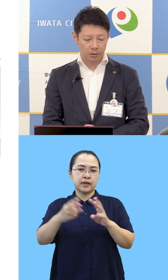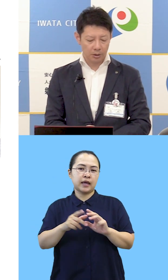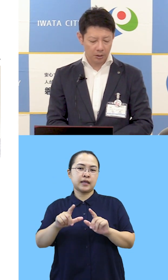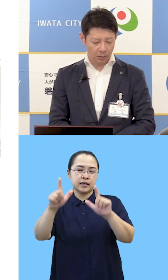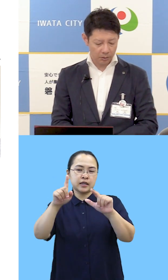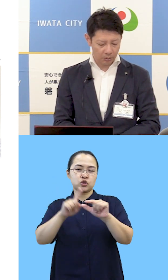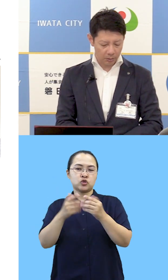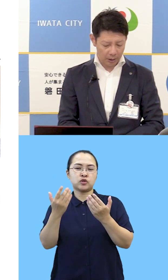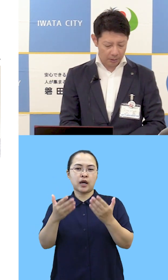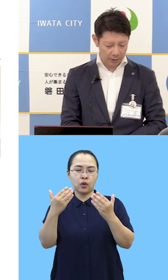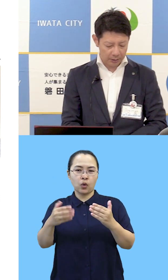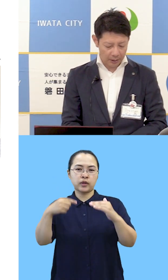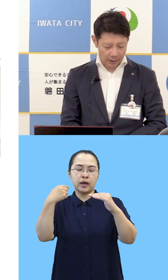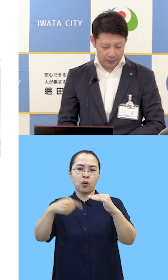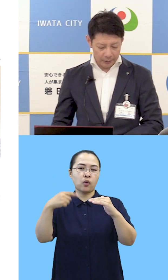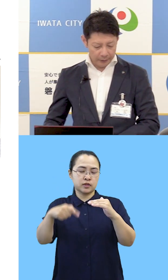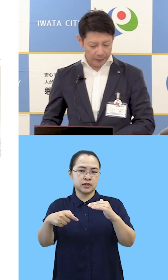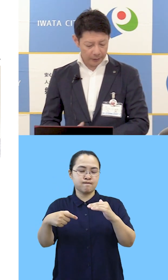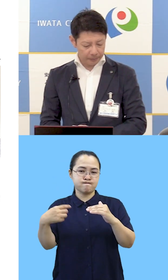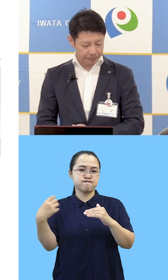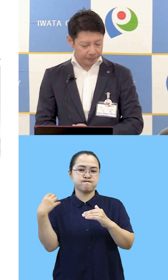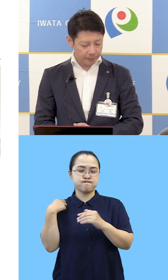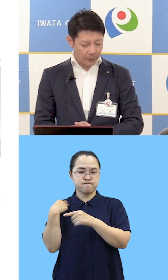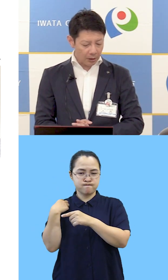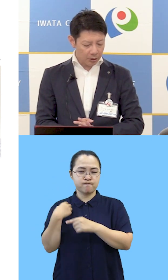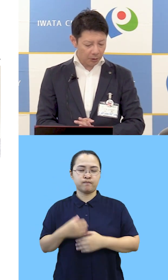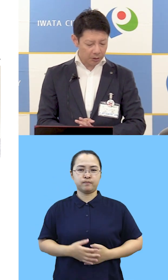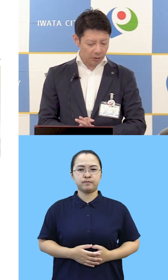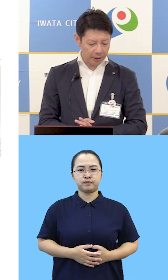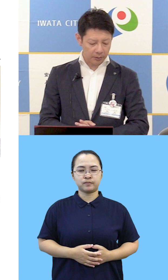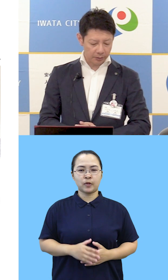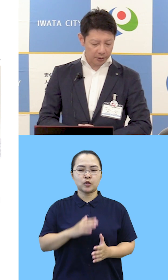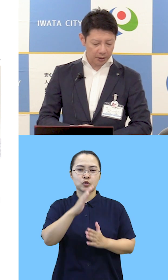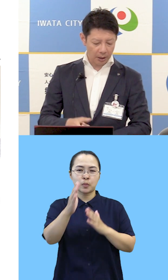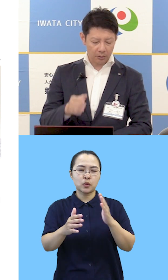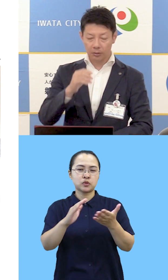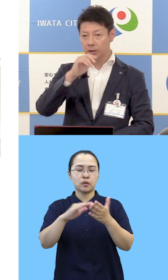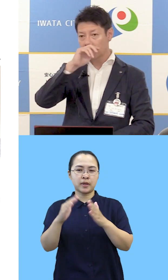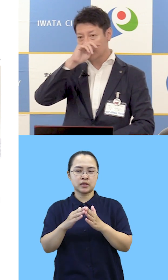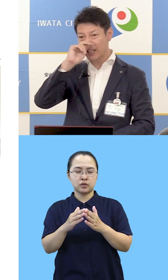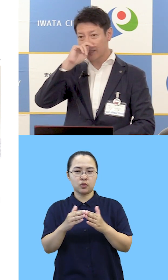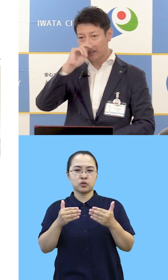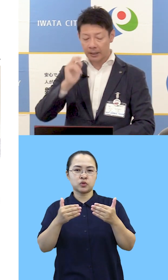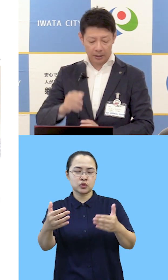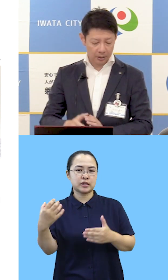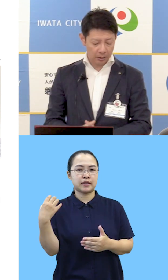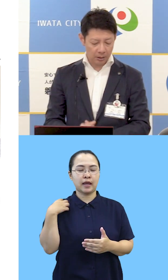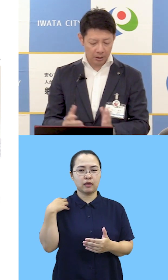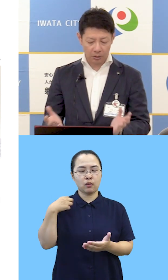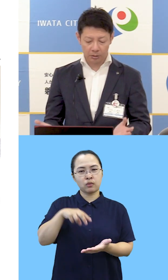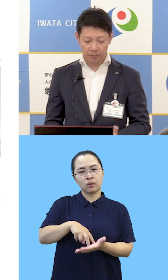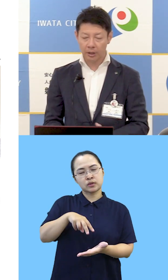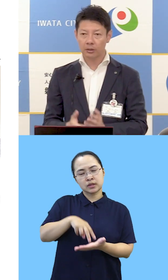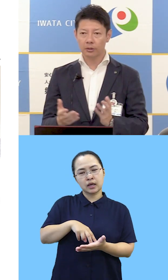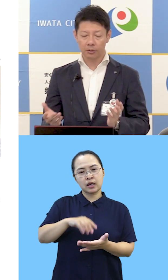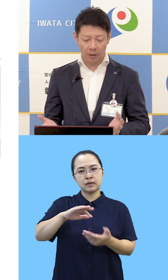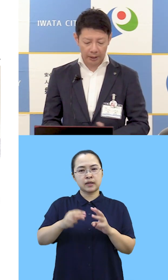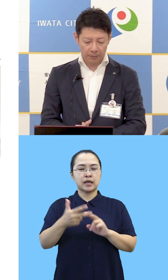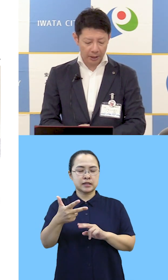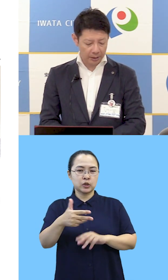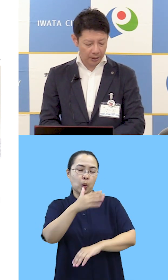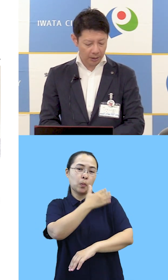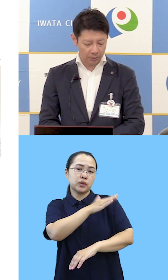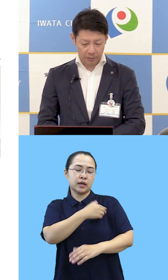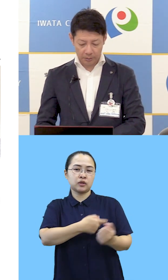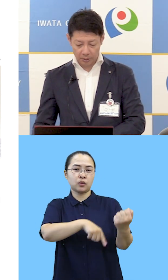コーチに就任ということでありますが、スポーツの街の推進担当としてですね、市のブランド力を上